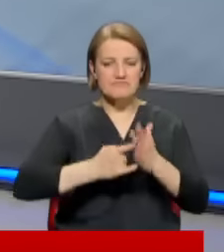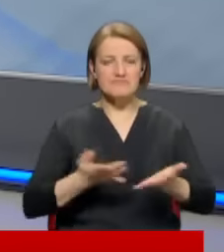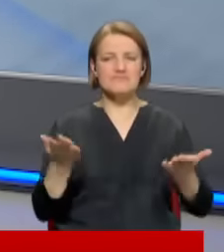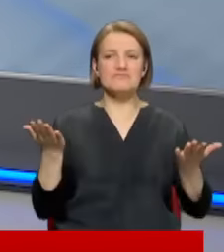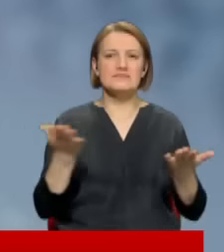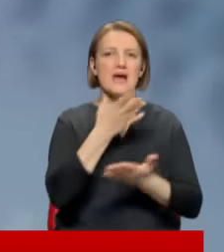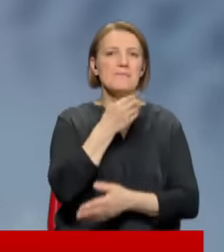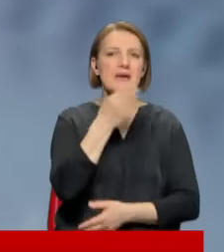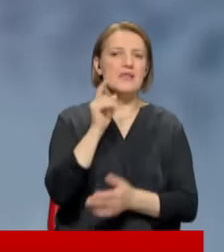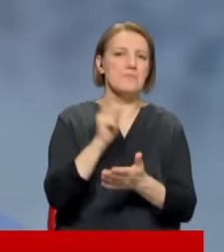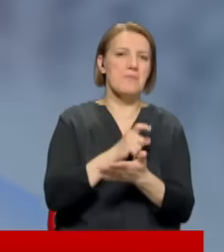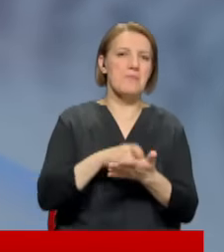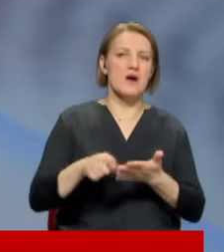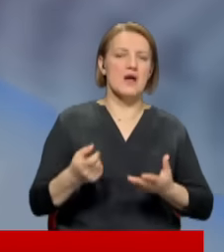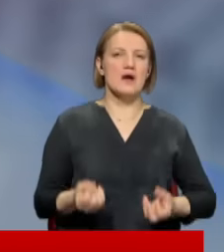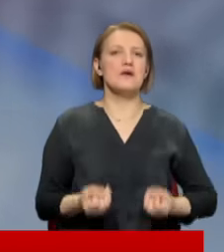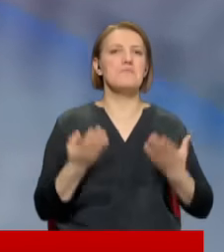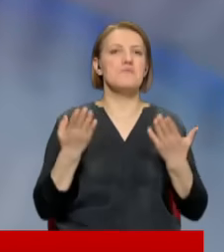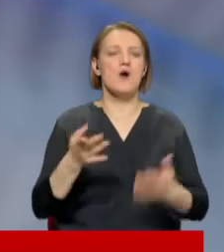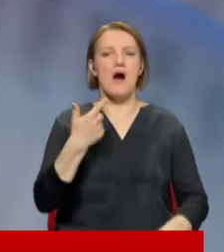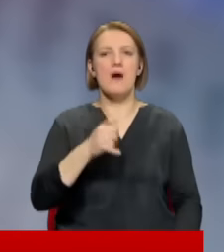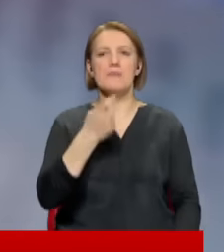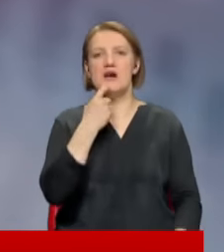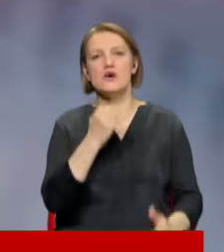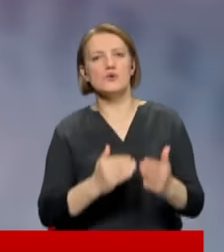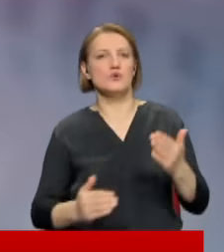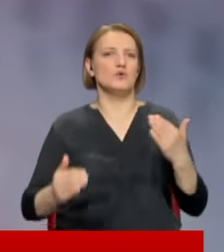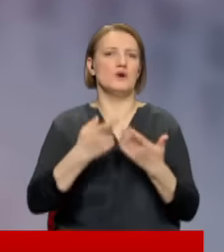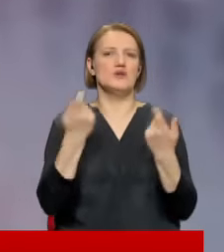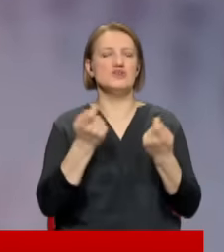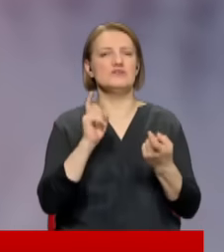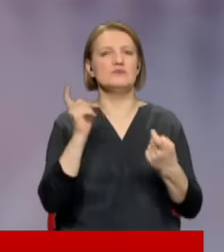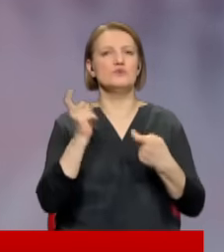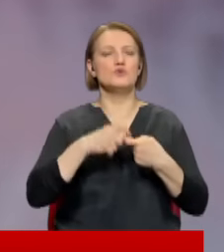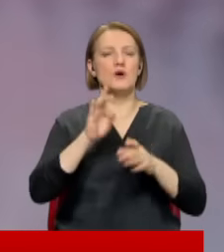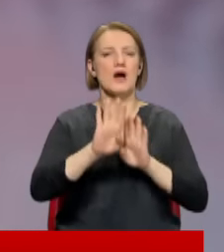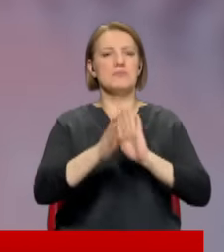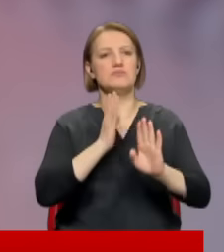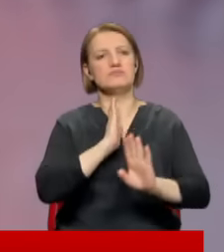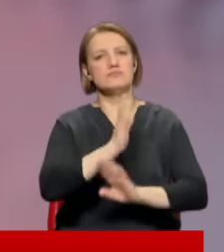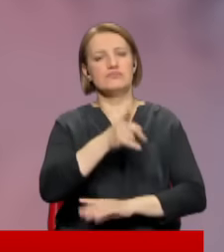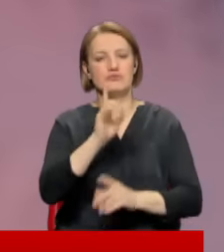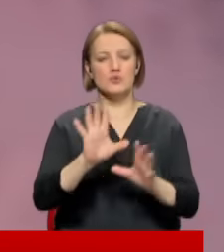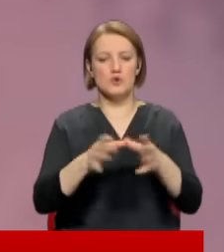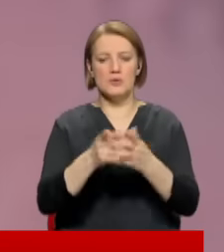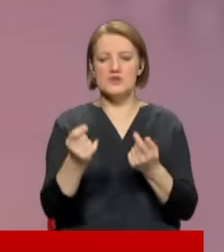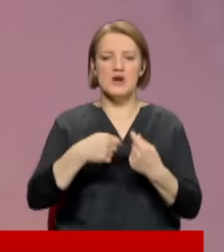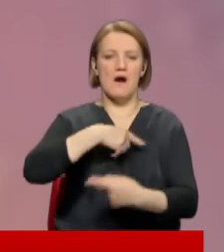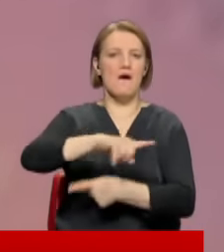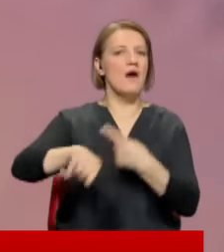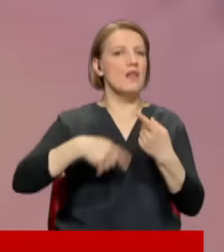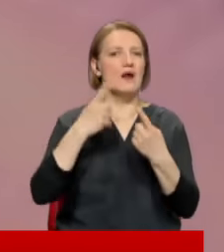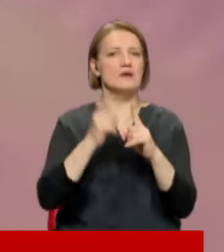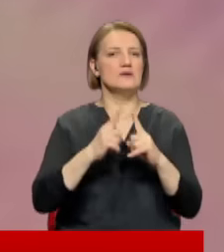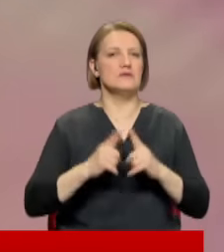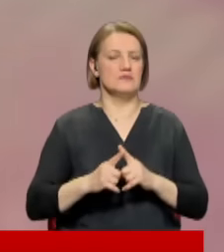sayan emekli aylığı 60 yaş üzerindekileri de iş kur kapısına sürükledi. Bu grupta iş arayanların